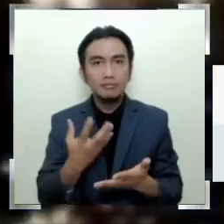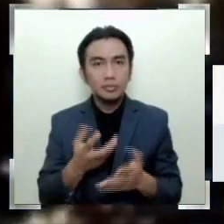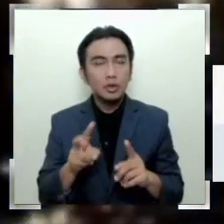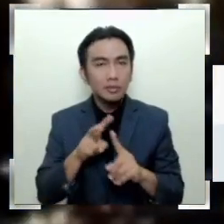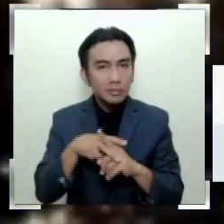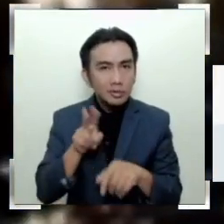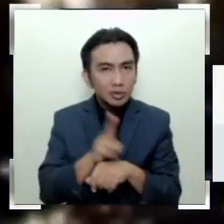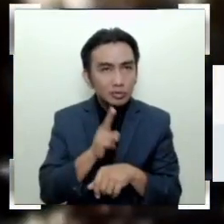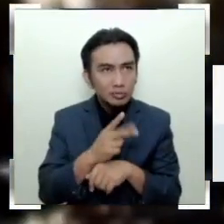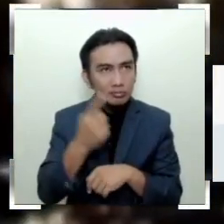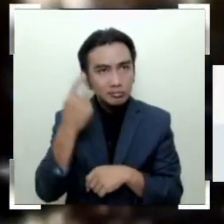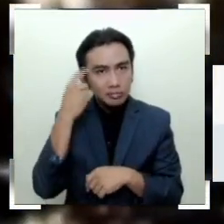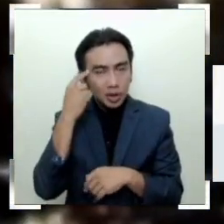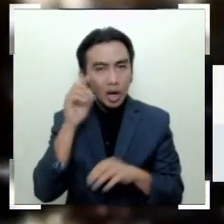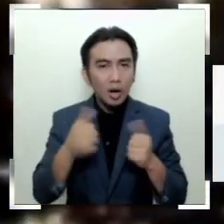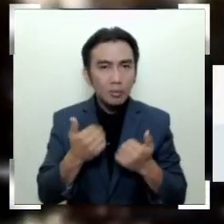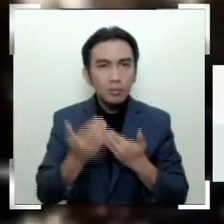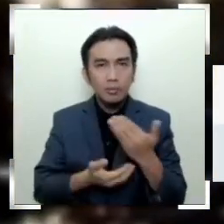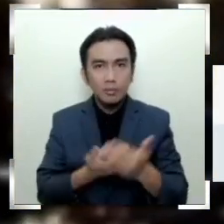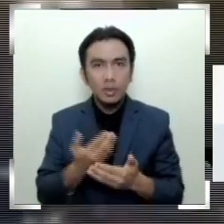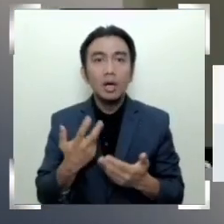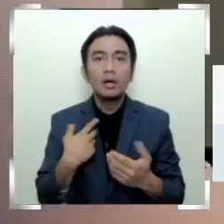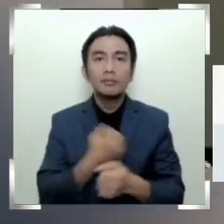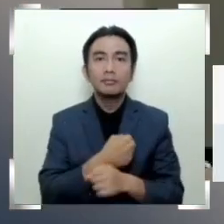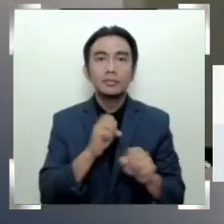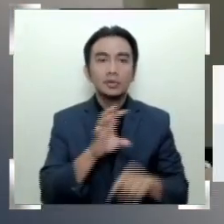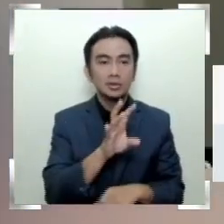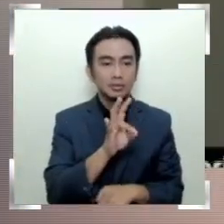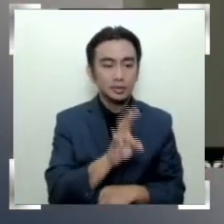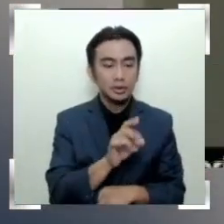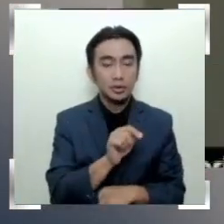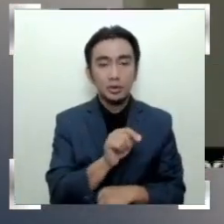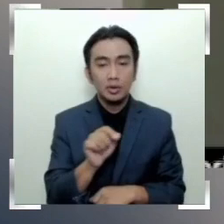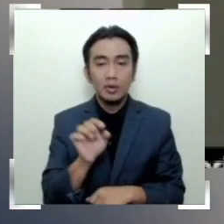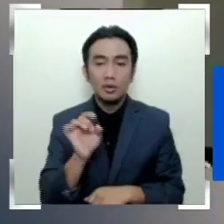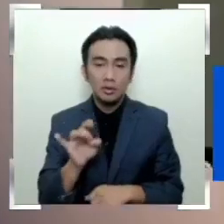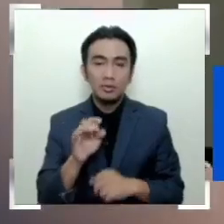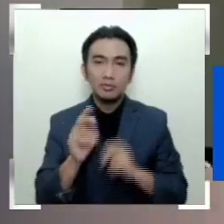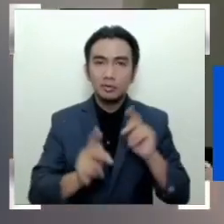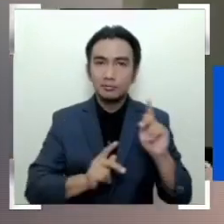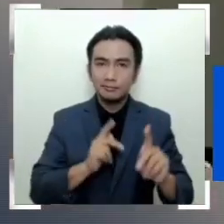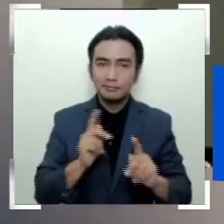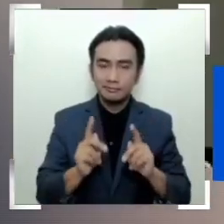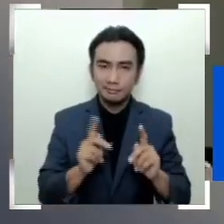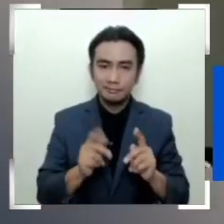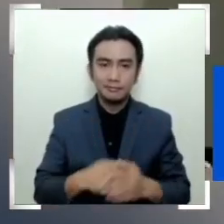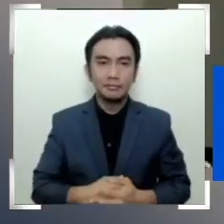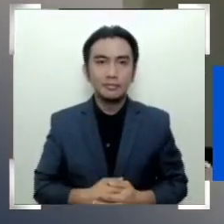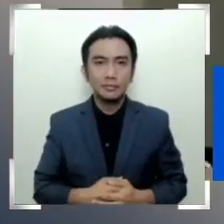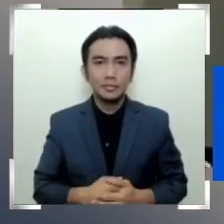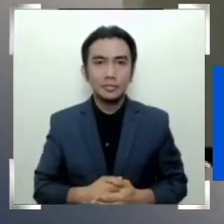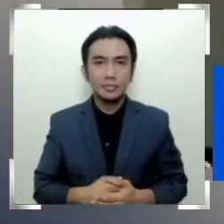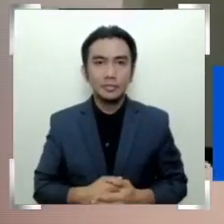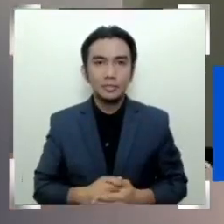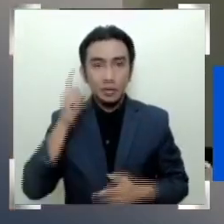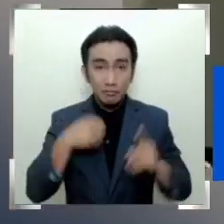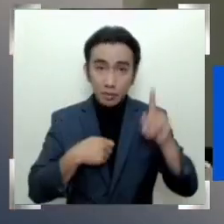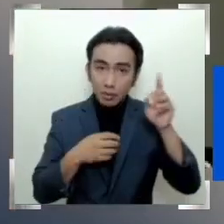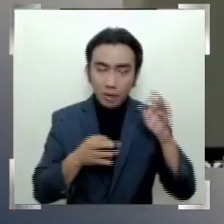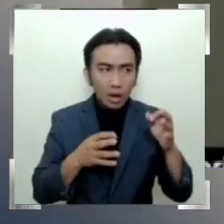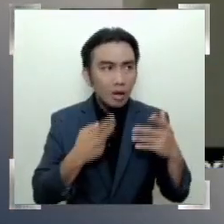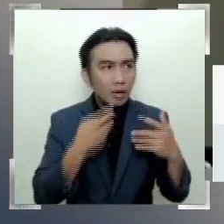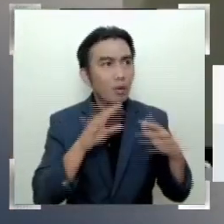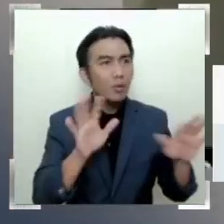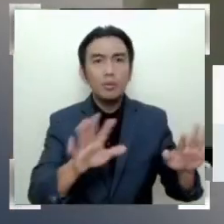at nakapagligtas ng 7 hanggang 8 pasahero. Nagsisigaw rin po kasi ako, sabi ko, huwag kayong magpanik. Iba rin yung maong